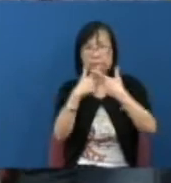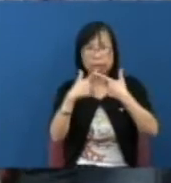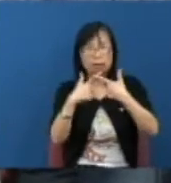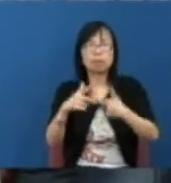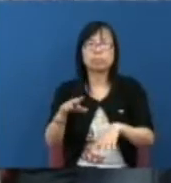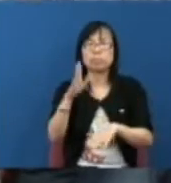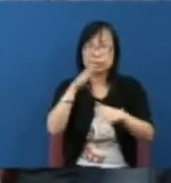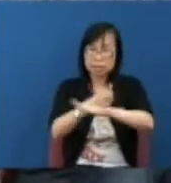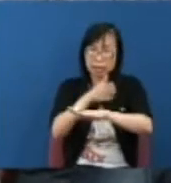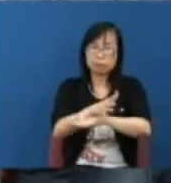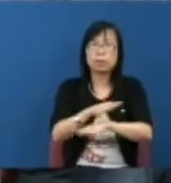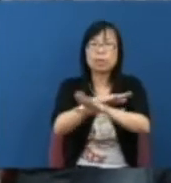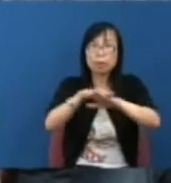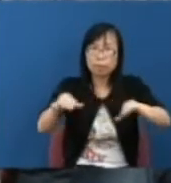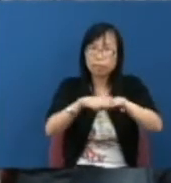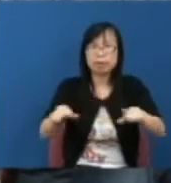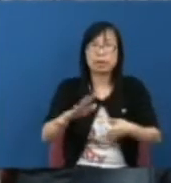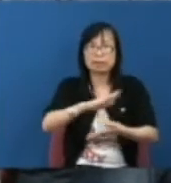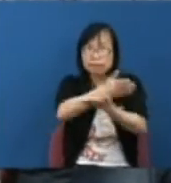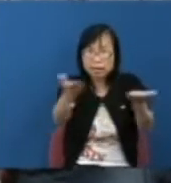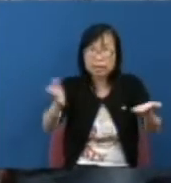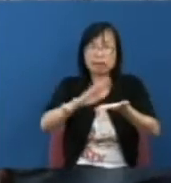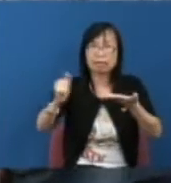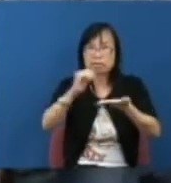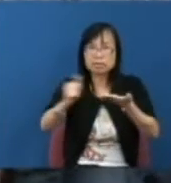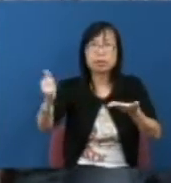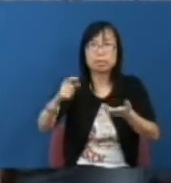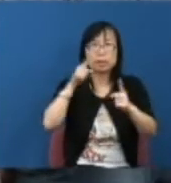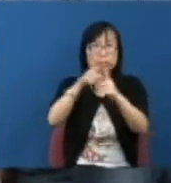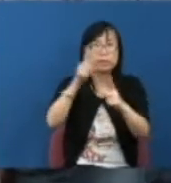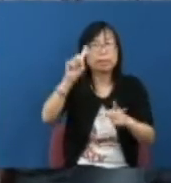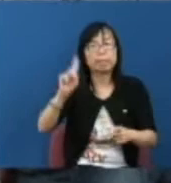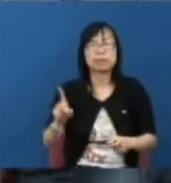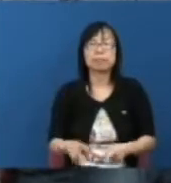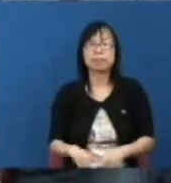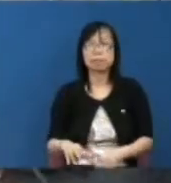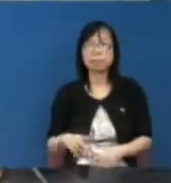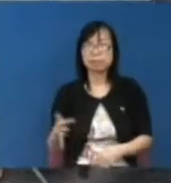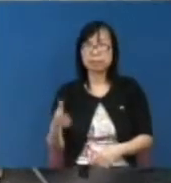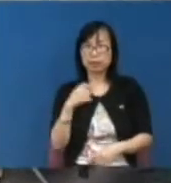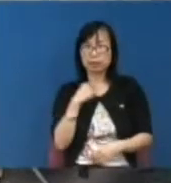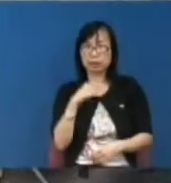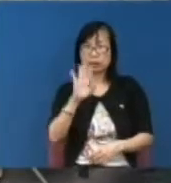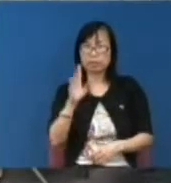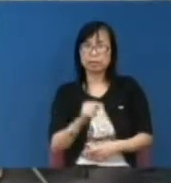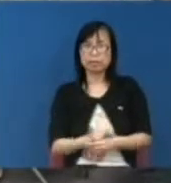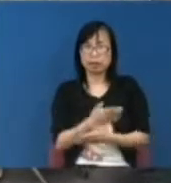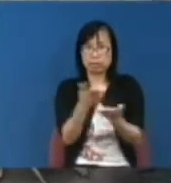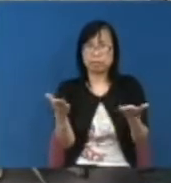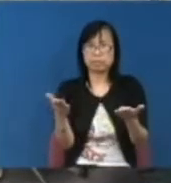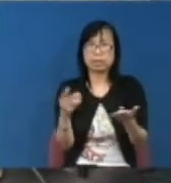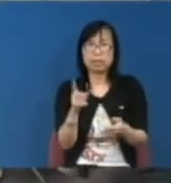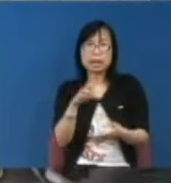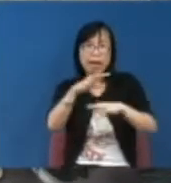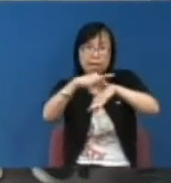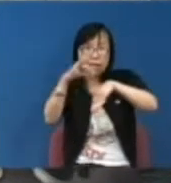和諧，因為大家都清楚這件事是個目的是什麼，是不 是？是的，我想只是不是單止說現在我們大家說為自己